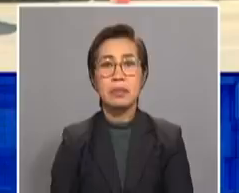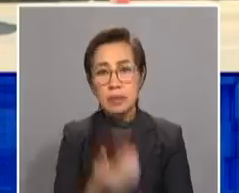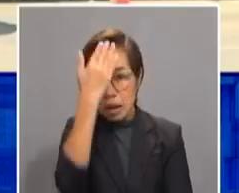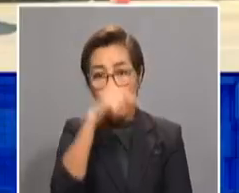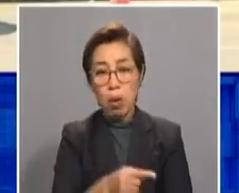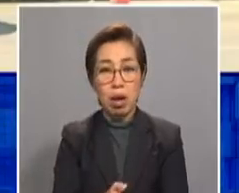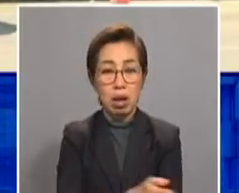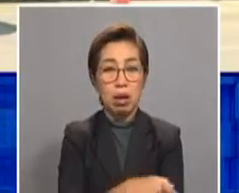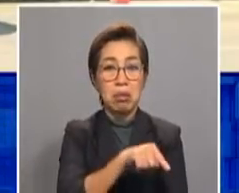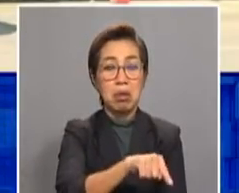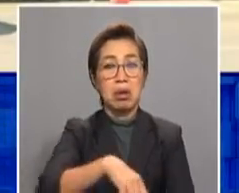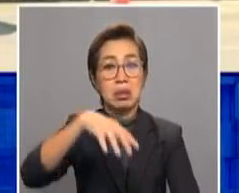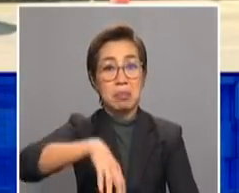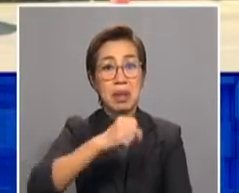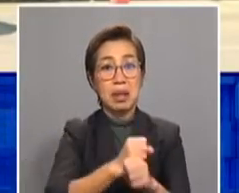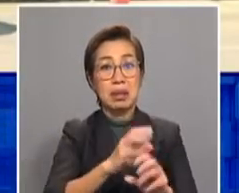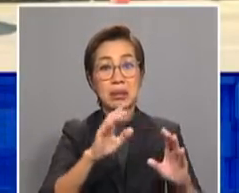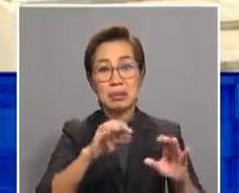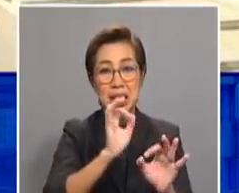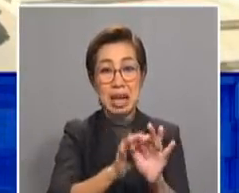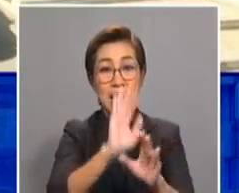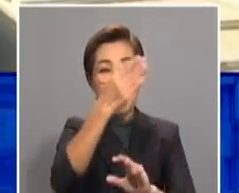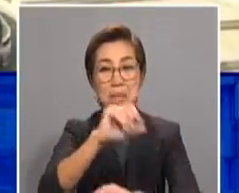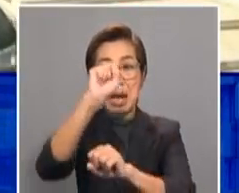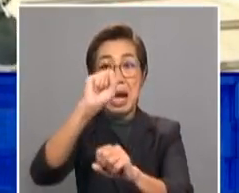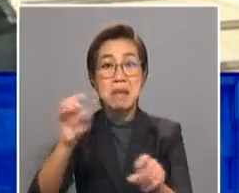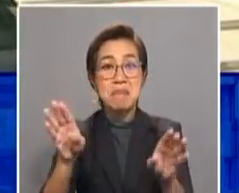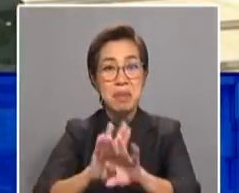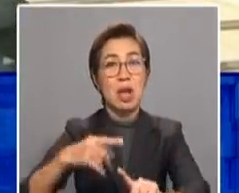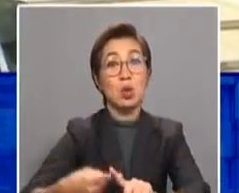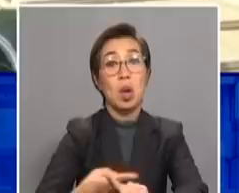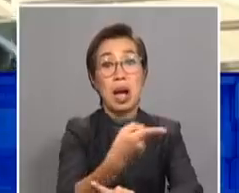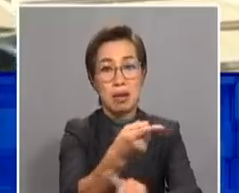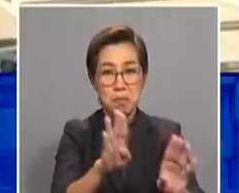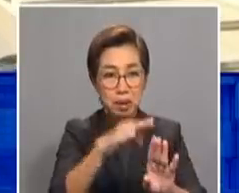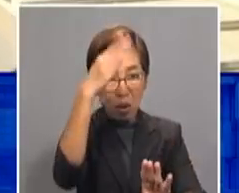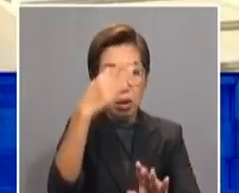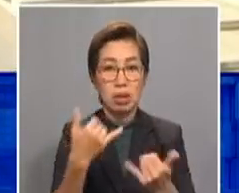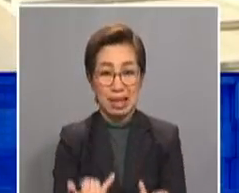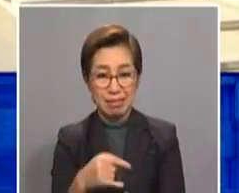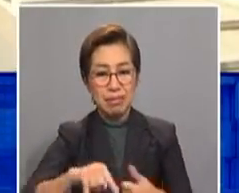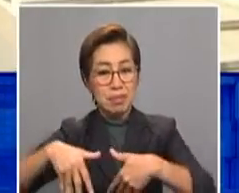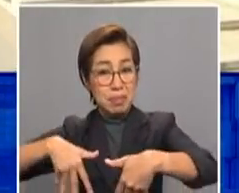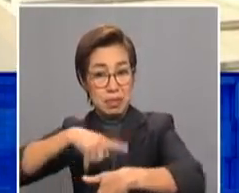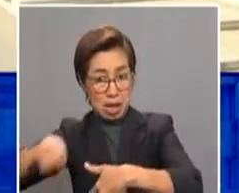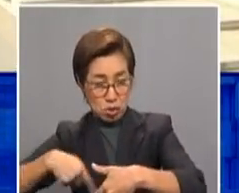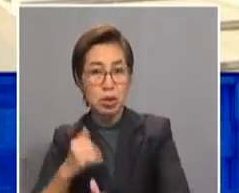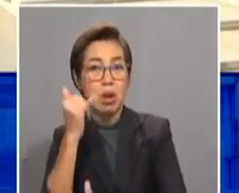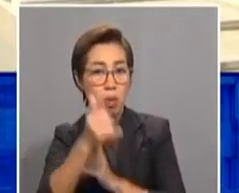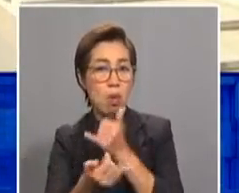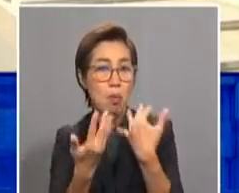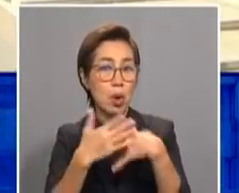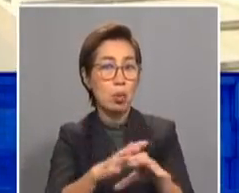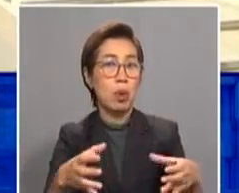จากว่าสำนักงานประกาศปิดชั่วคราวนะคะขณะเดียวกันค่ะขณะนี้ก็เริ่มมีมวลชนทยอยเดินทางมาร่วม